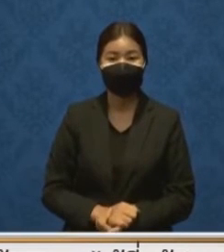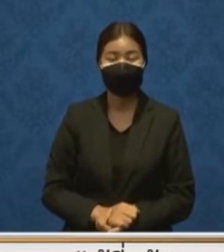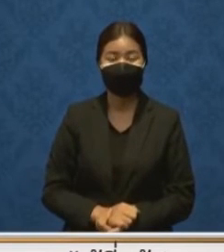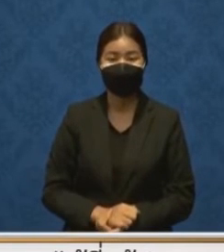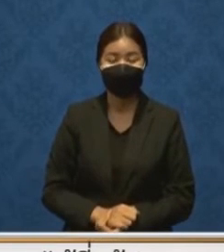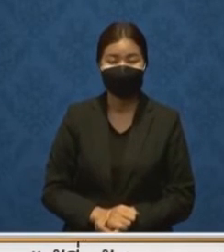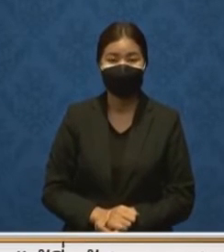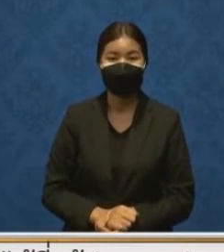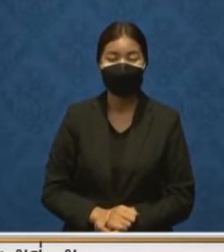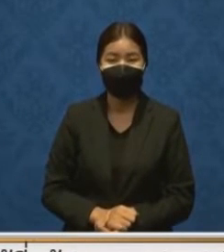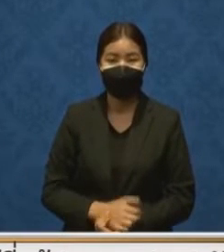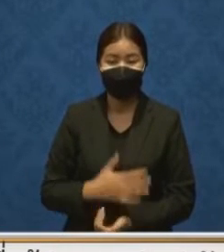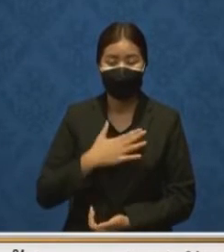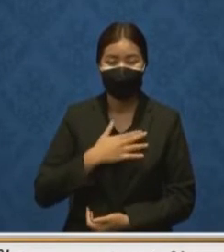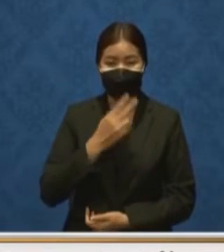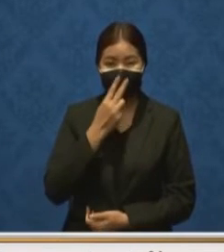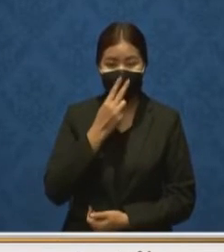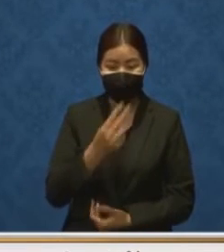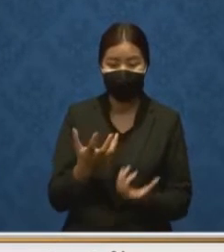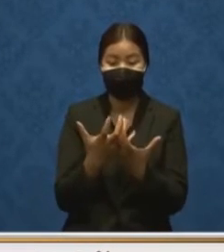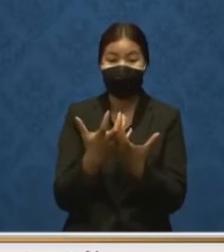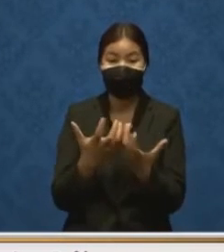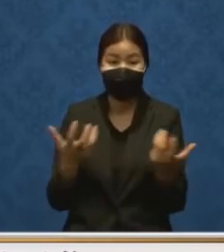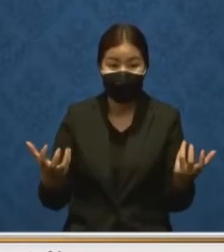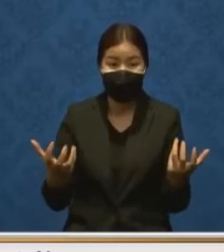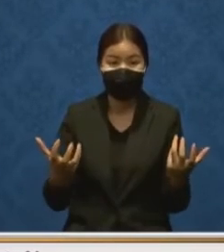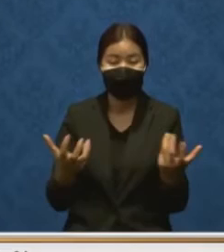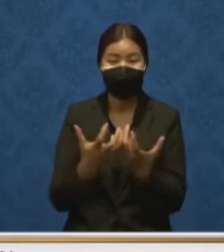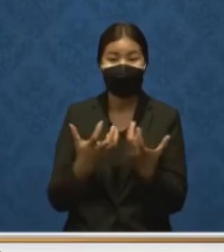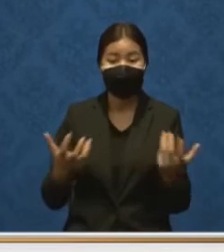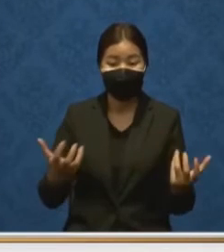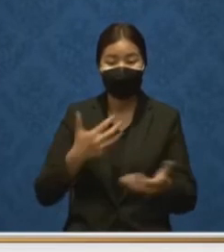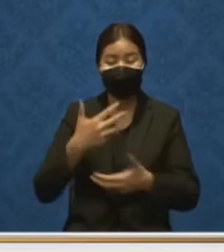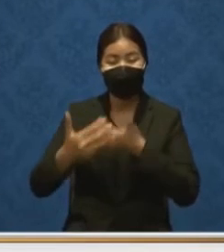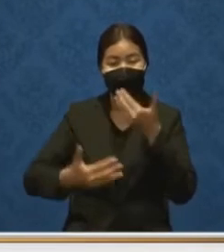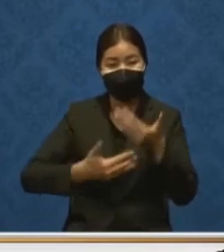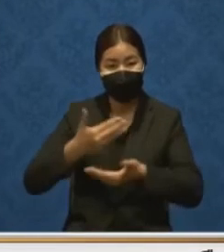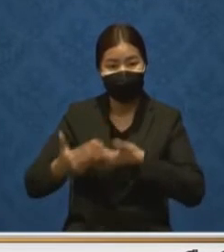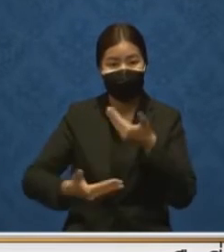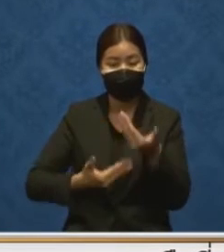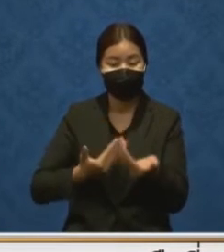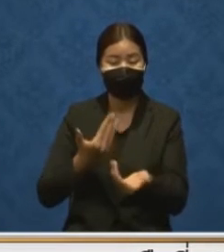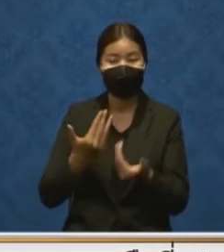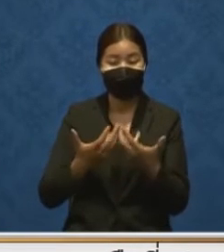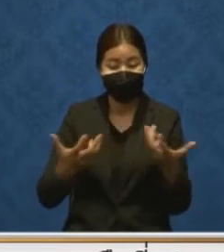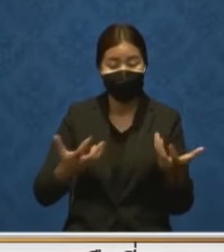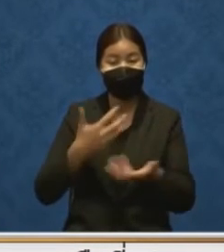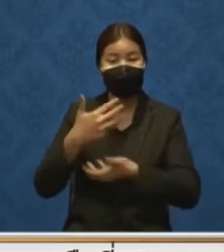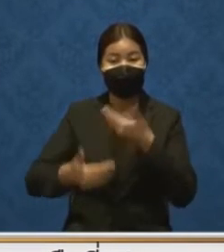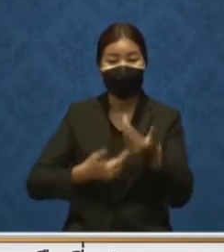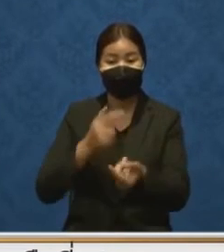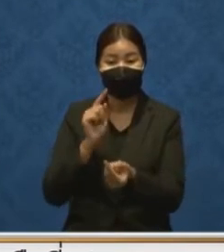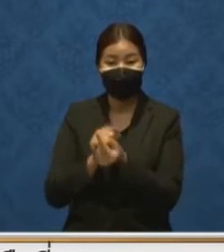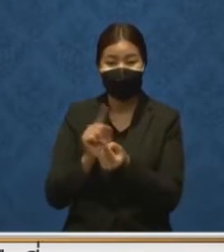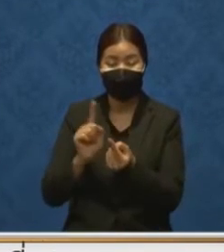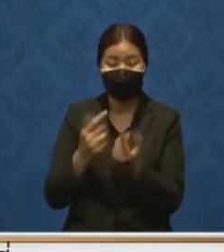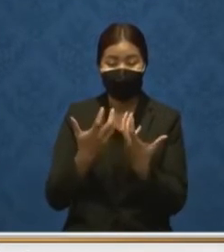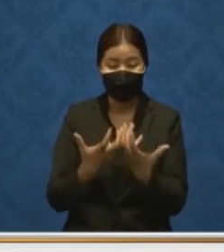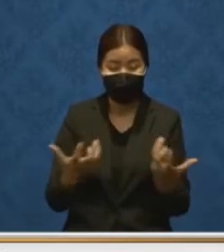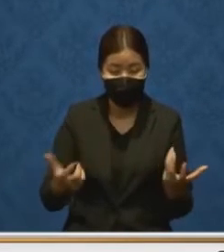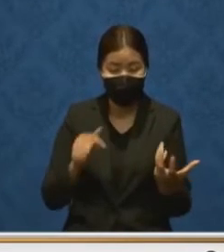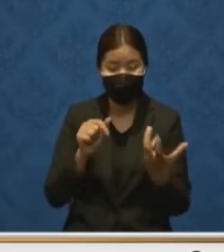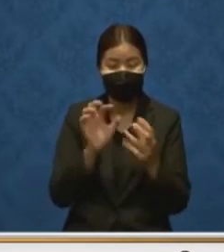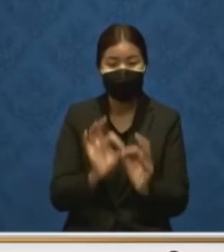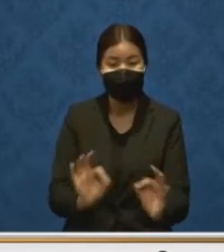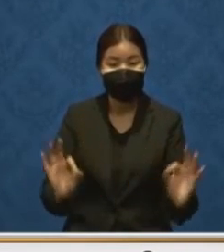เมื่อเรามาดูรายการสินค้าต่ๆแล้วพบว่าสินค้าที่จำเป็ต่